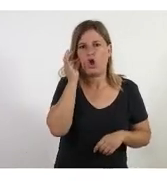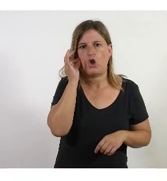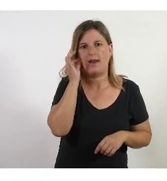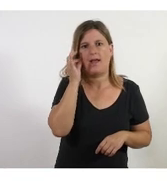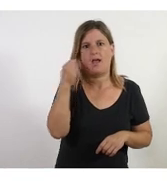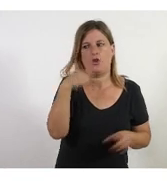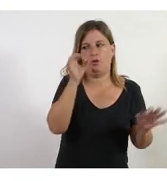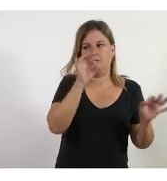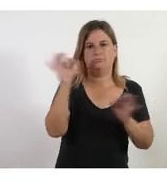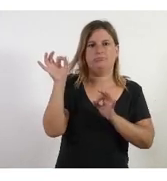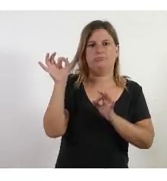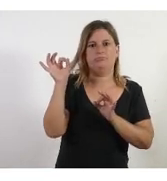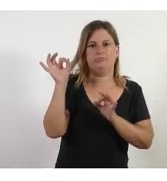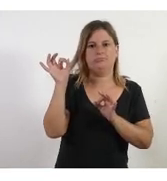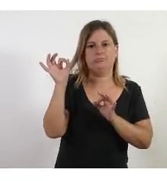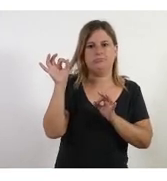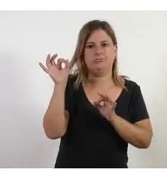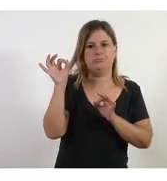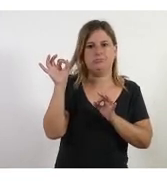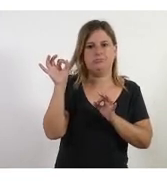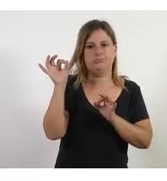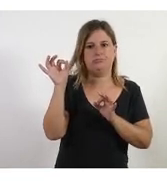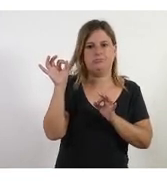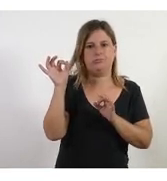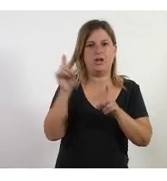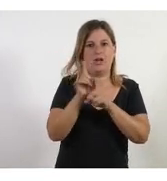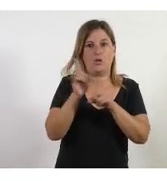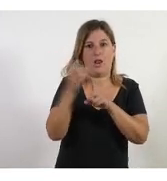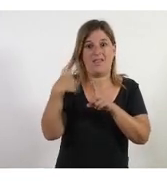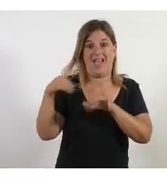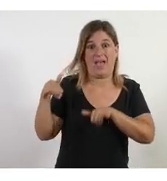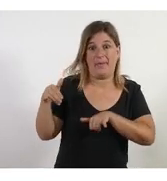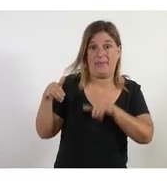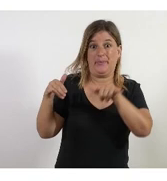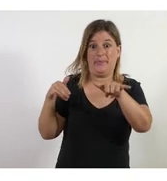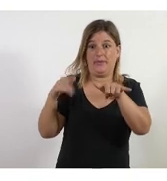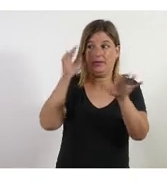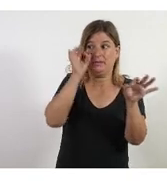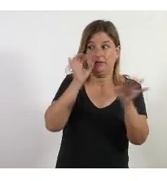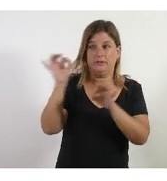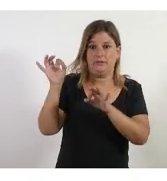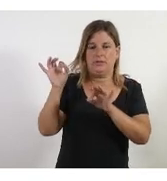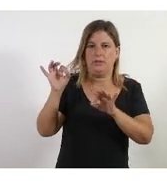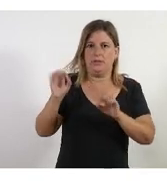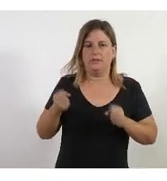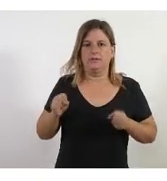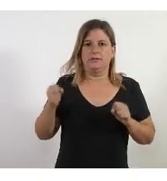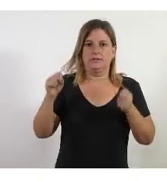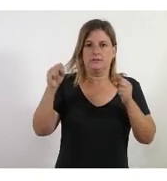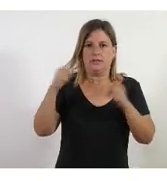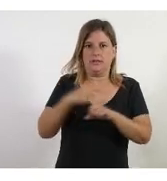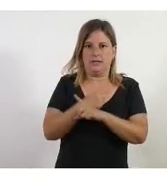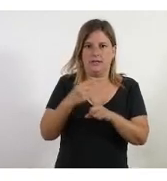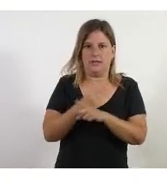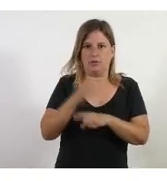ja vaig veure quan estàvem fent el take-off, no? Estàvem despegant, i ja vaig veure que s'estava posant nerviosa. No?